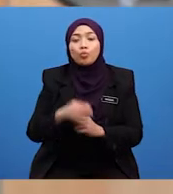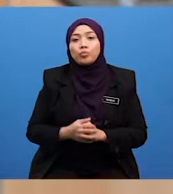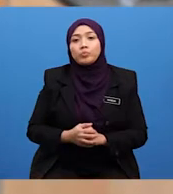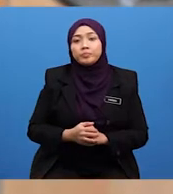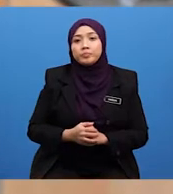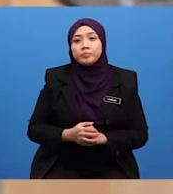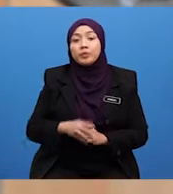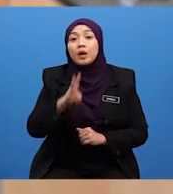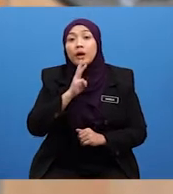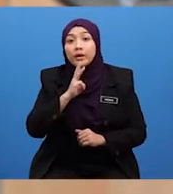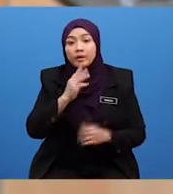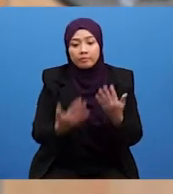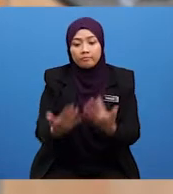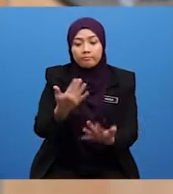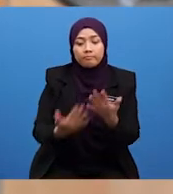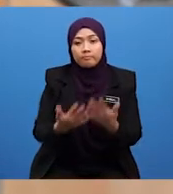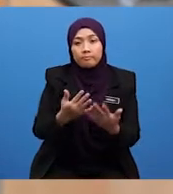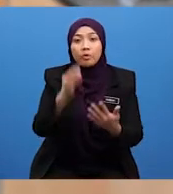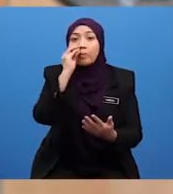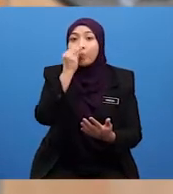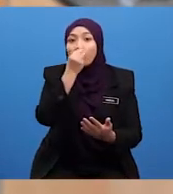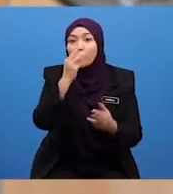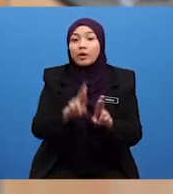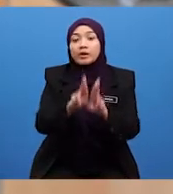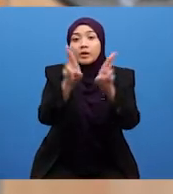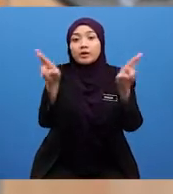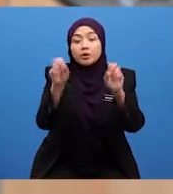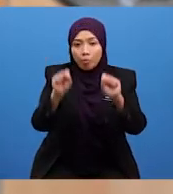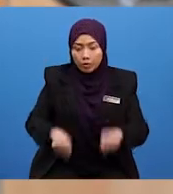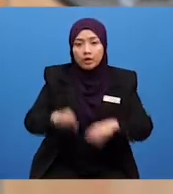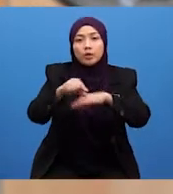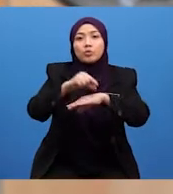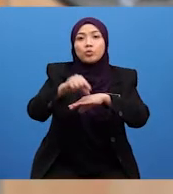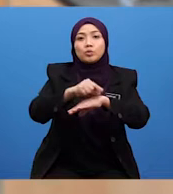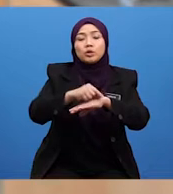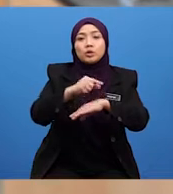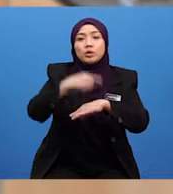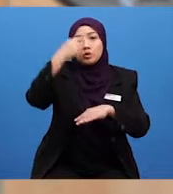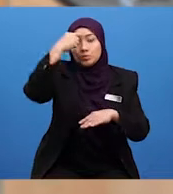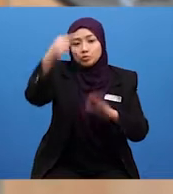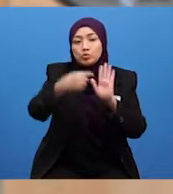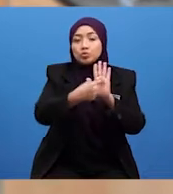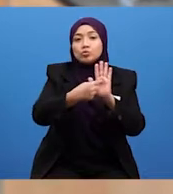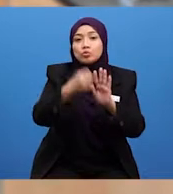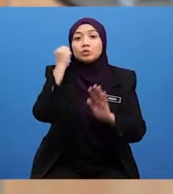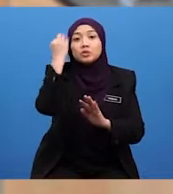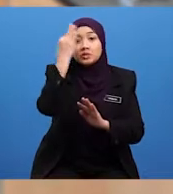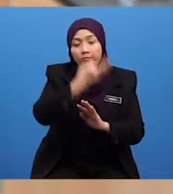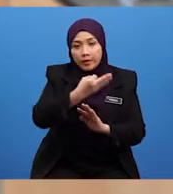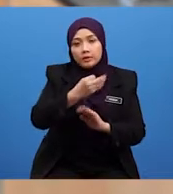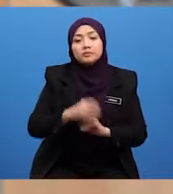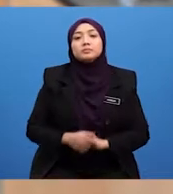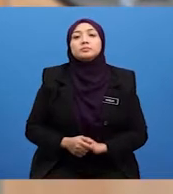Selain itu, air didihan bunga raya juga boleh digunakan sebagai penunjuk sifat